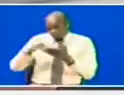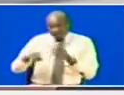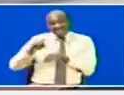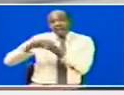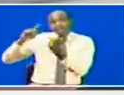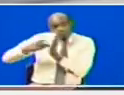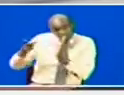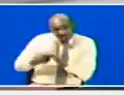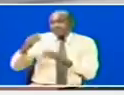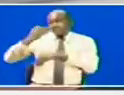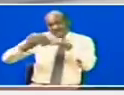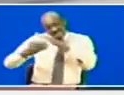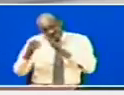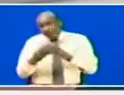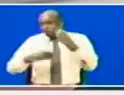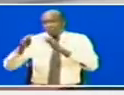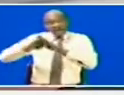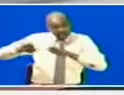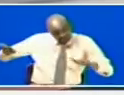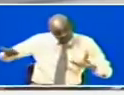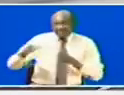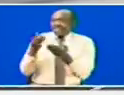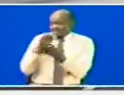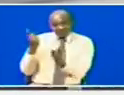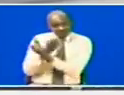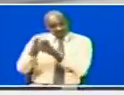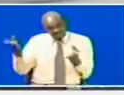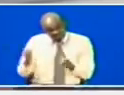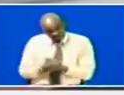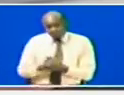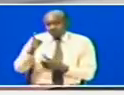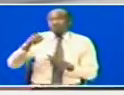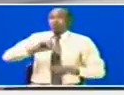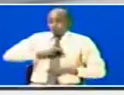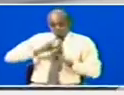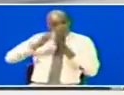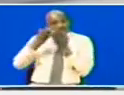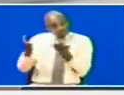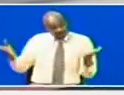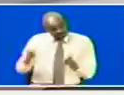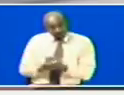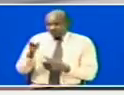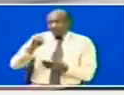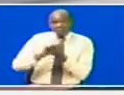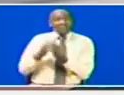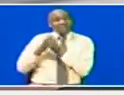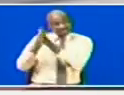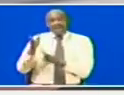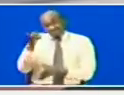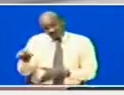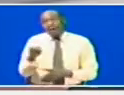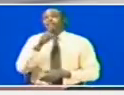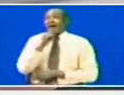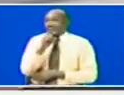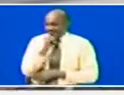miradi ya kujenga, kununua mashamba, vitu vingine, kwa mtu unamiliki mali na wewe ndio unakuwa kiongozi wa kuendesha ile mali, ilikuwa ni